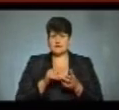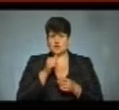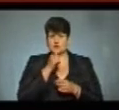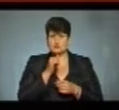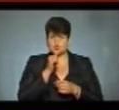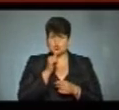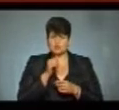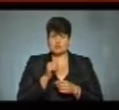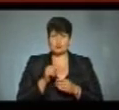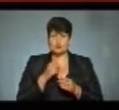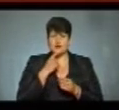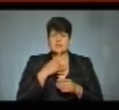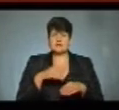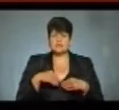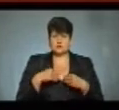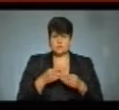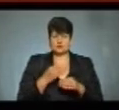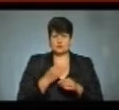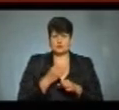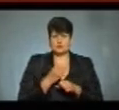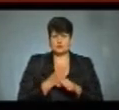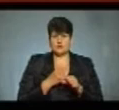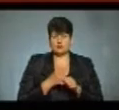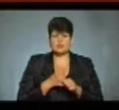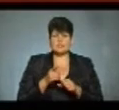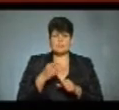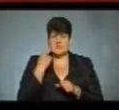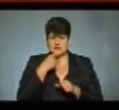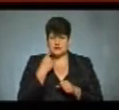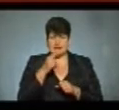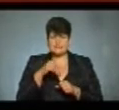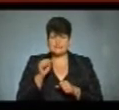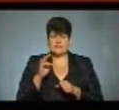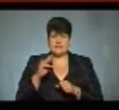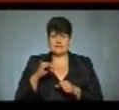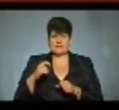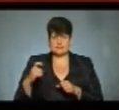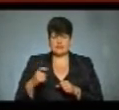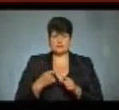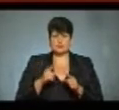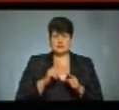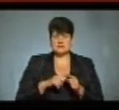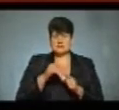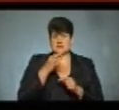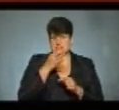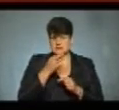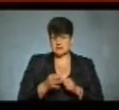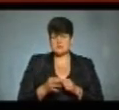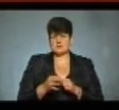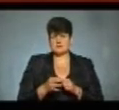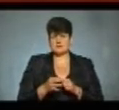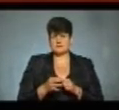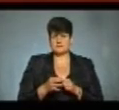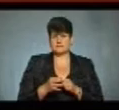цьому даючи згоду на обробку їхніх персональних даних. Про це новинам повідомила координаторка спостереження громадянської мережі «Опори»